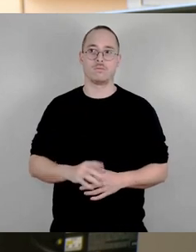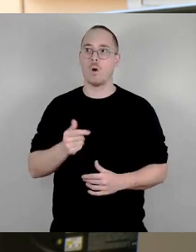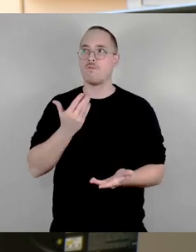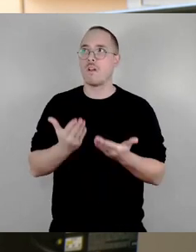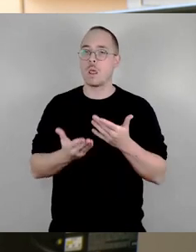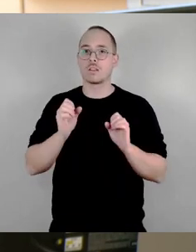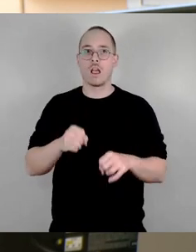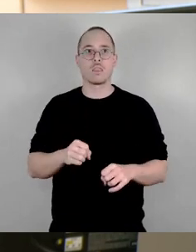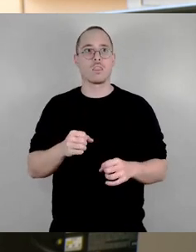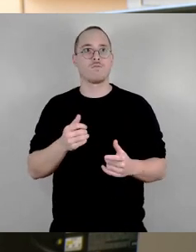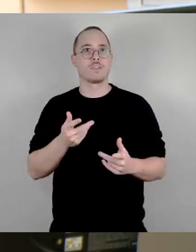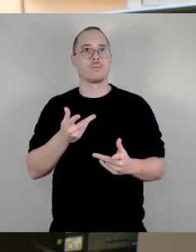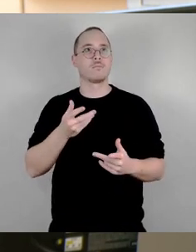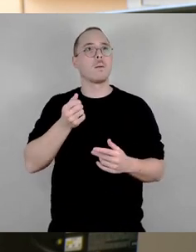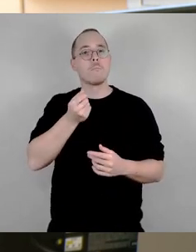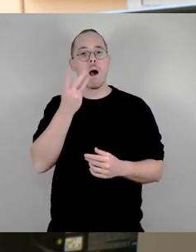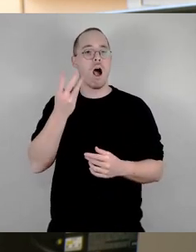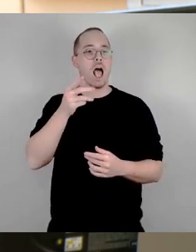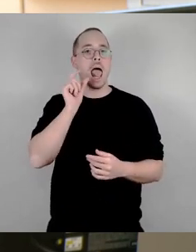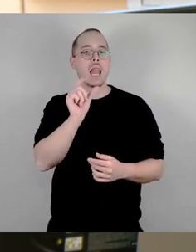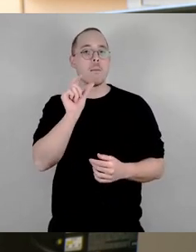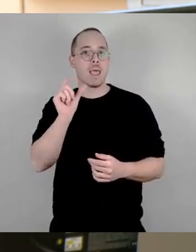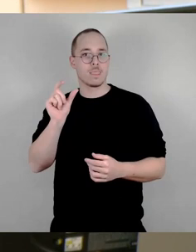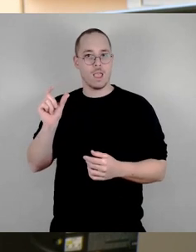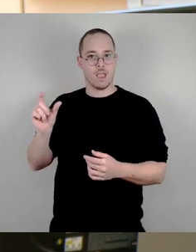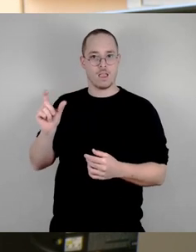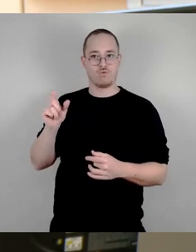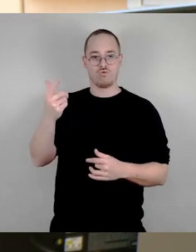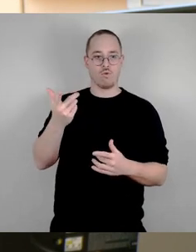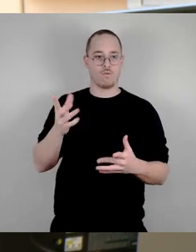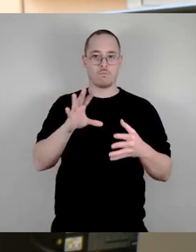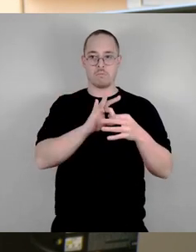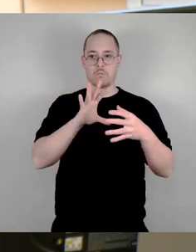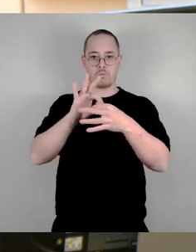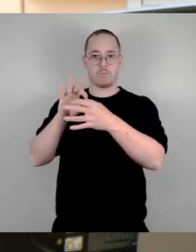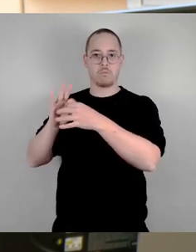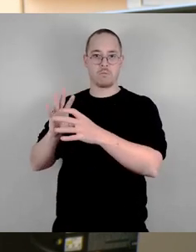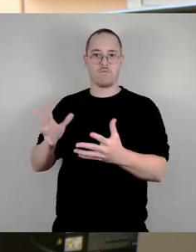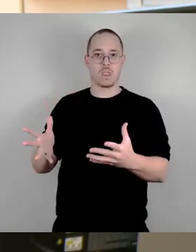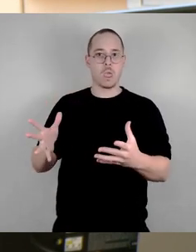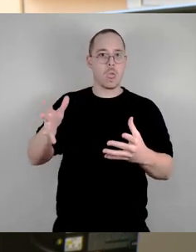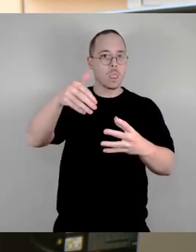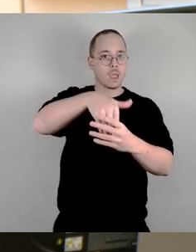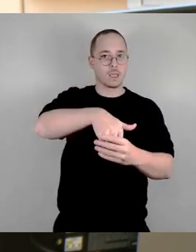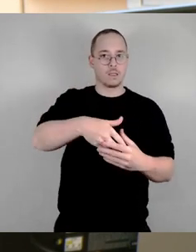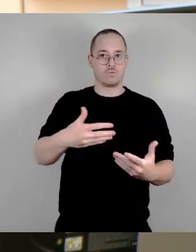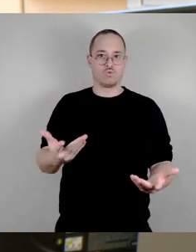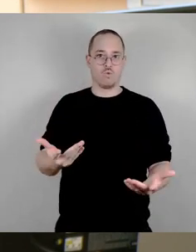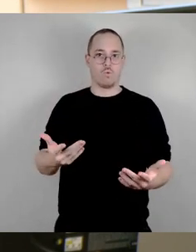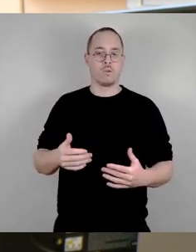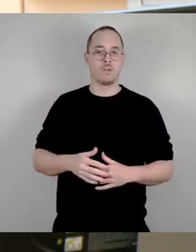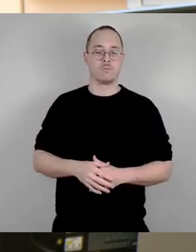als einfach für Lebendigkeit, für Jugend, ja, für Lebenskultur steht. Insofern begrüßen